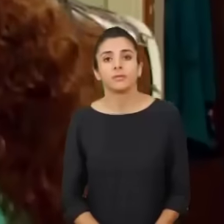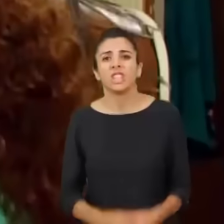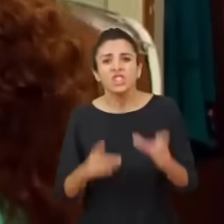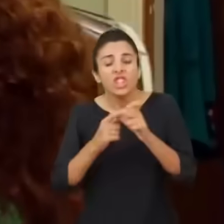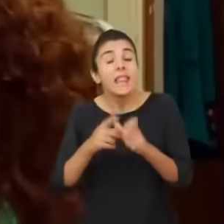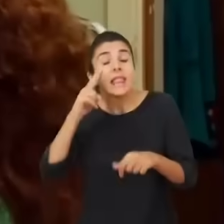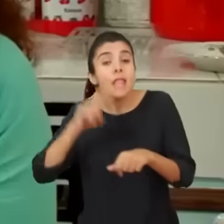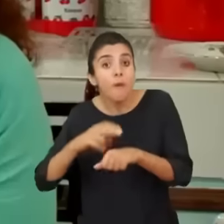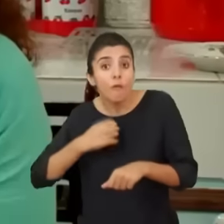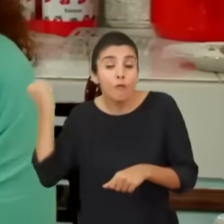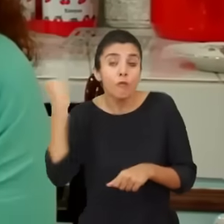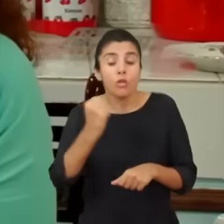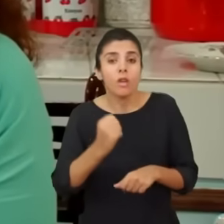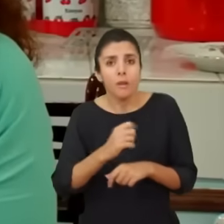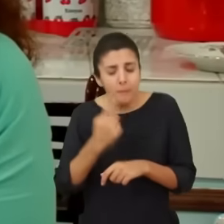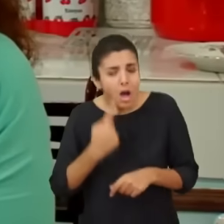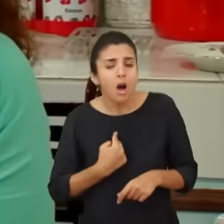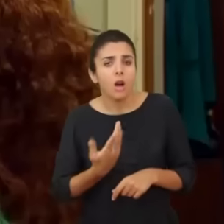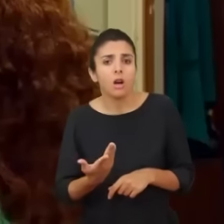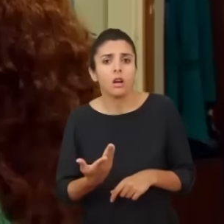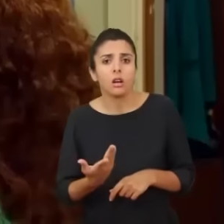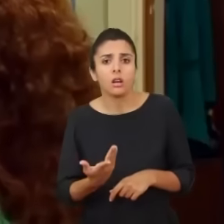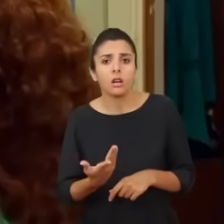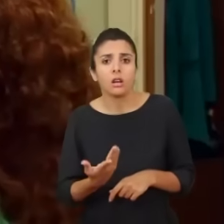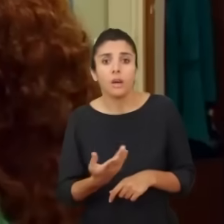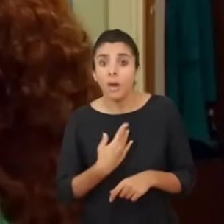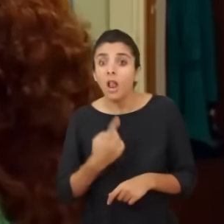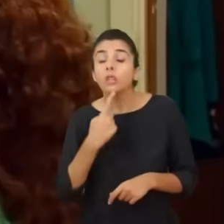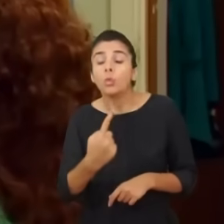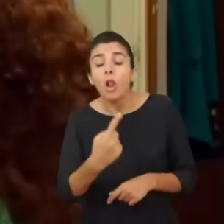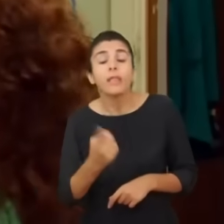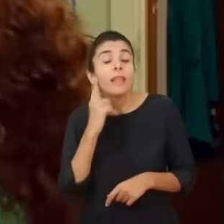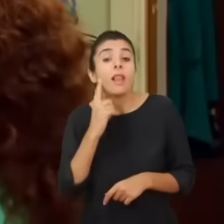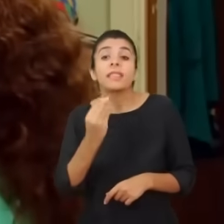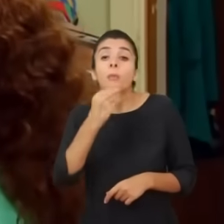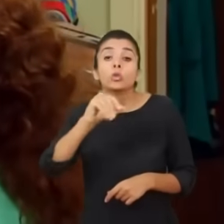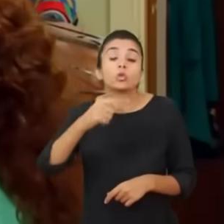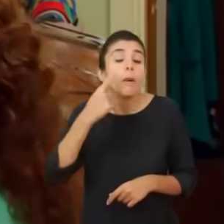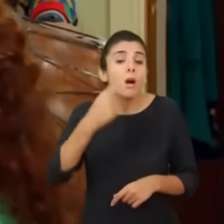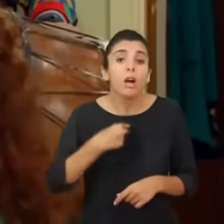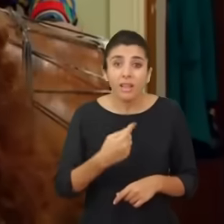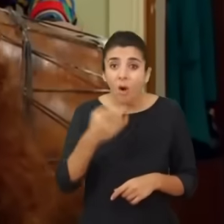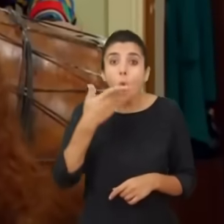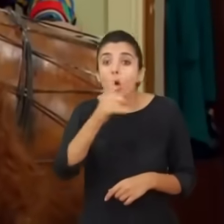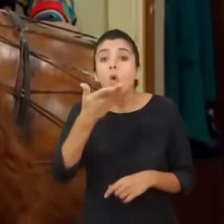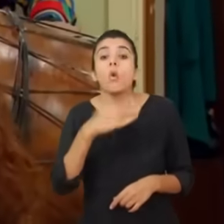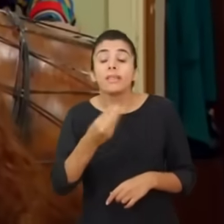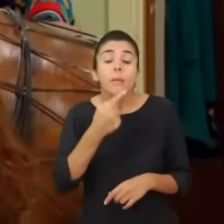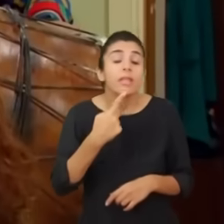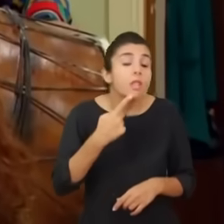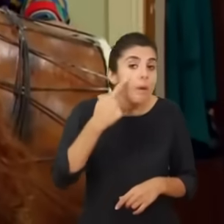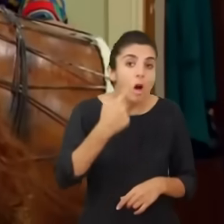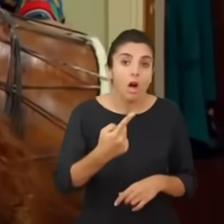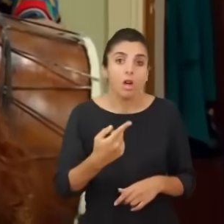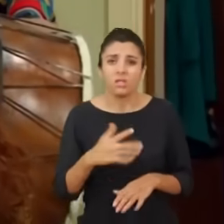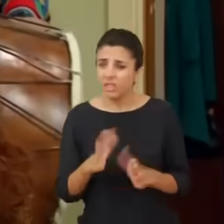Ay Allah geliyor ha. Bana bak. Laf dinle, bırak şunu şu yemeğe tuzla bak diyorum. Oruç mu bir tek sensin şu evde. Nasıl